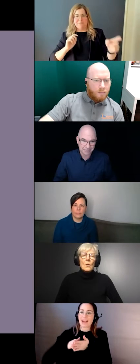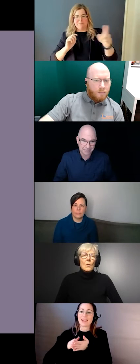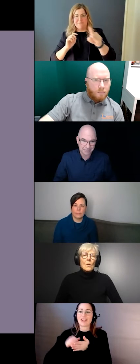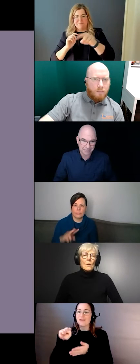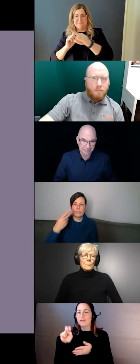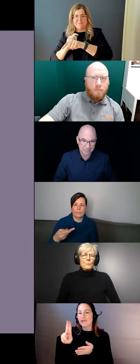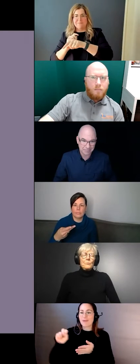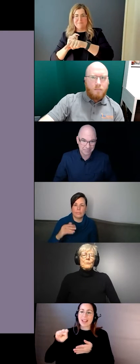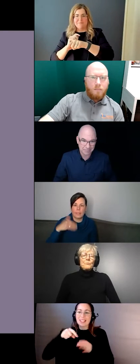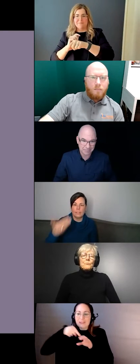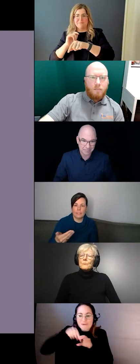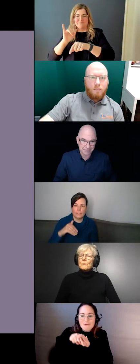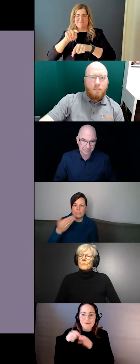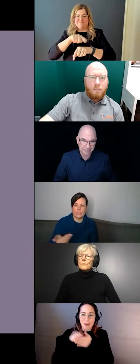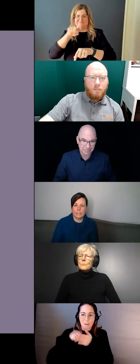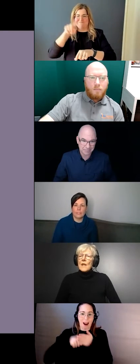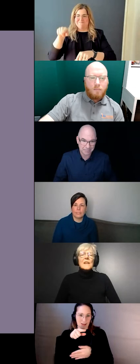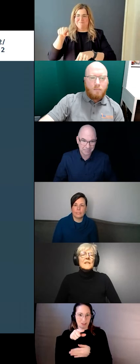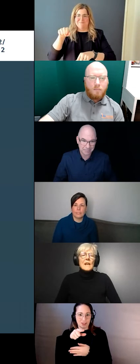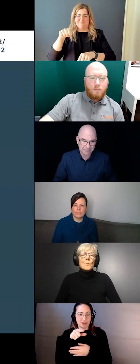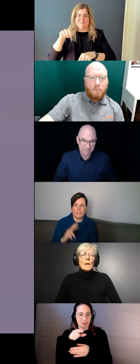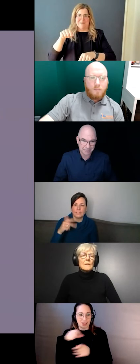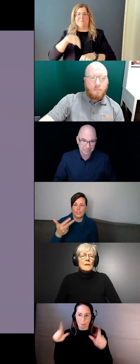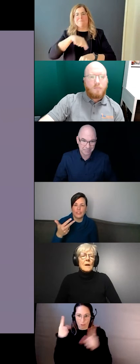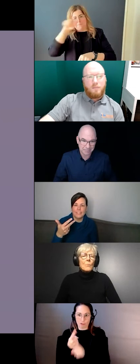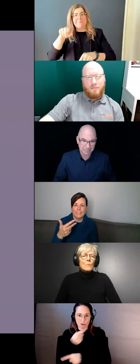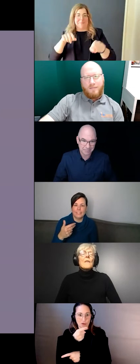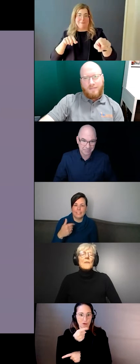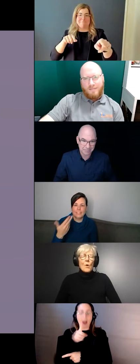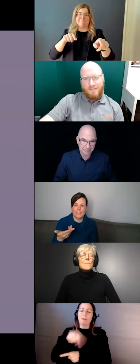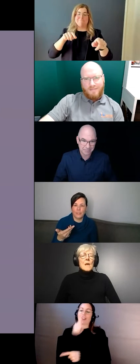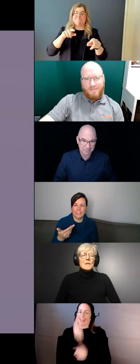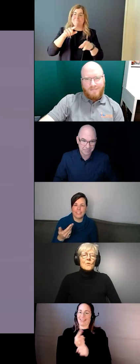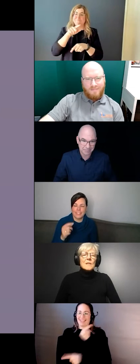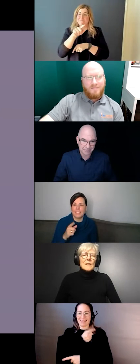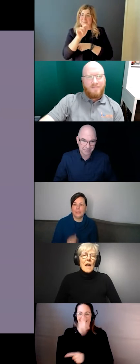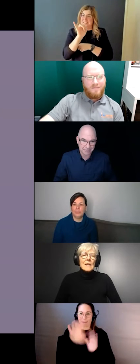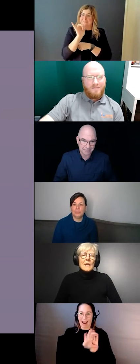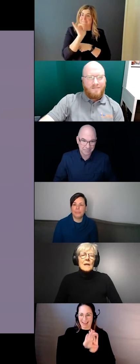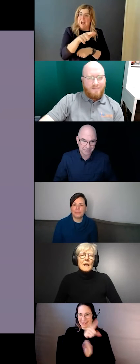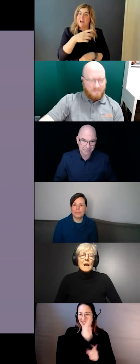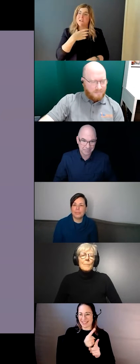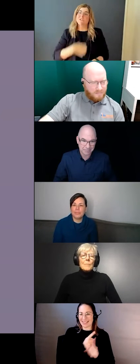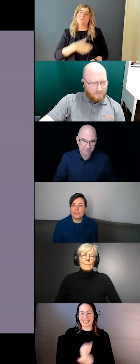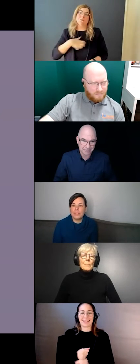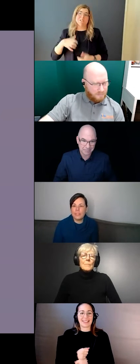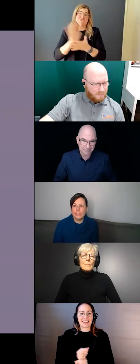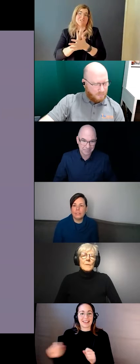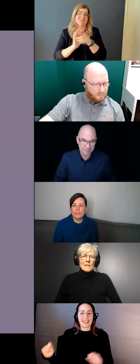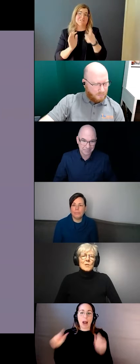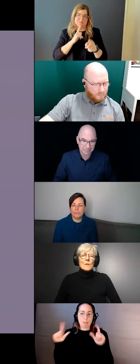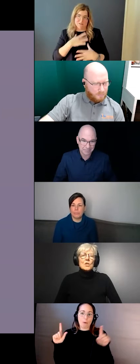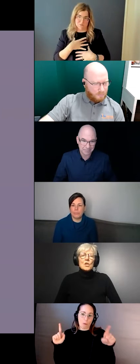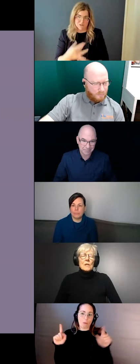La diapo avec le fromage suisse. Bon, je crois que c'est la prochaine. Oui, OK. Bon, la voilà. Donc, cette diapo et